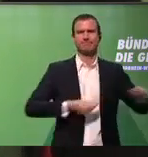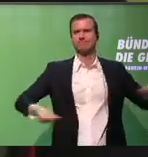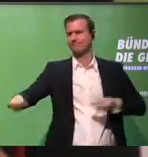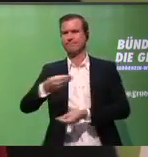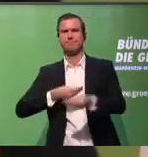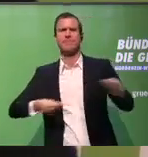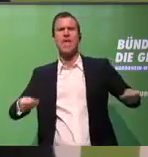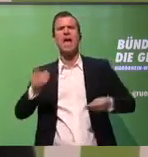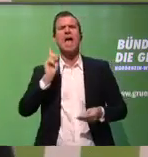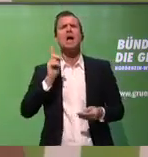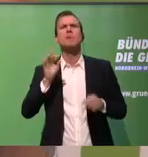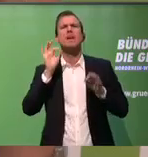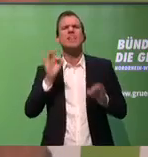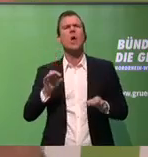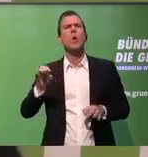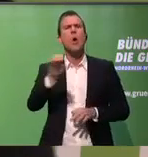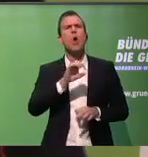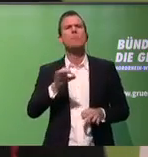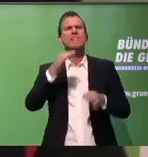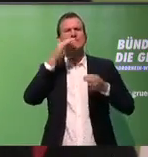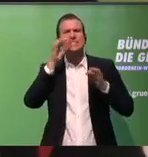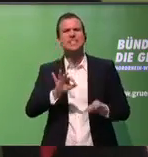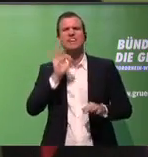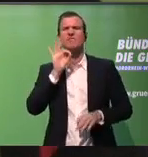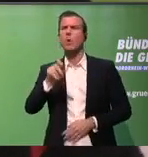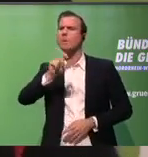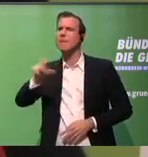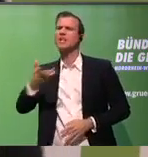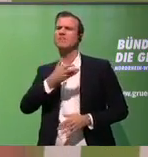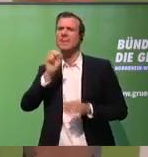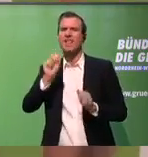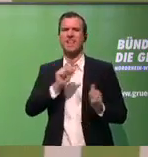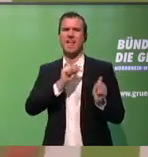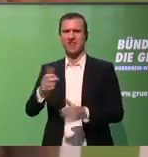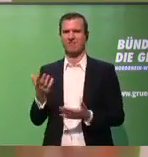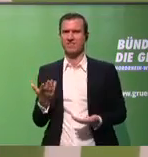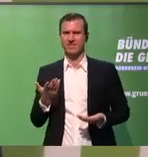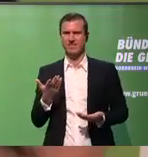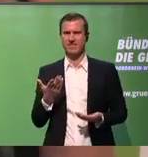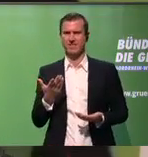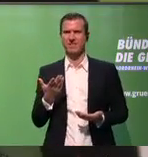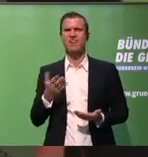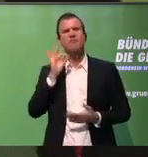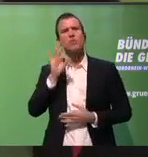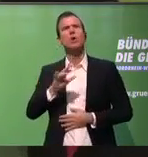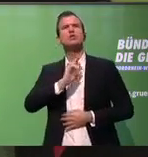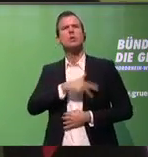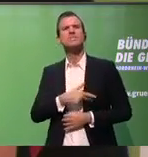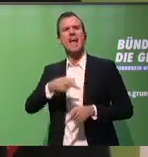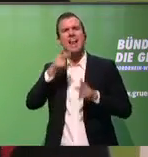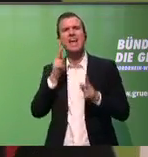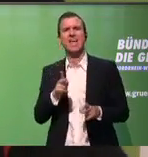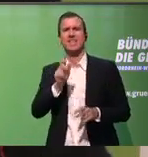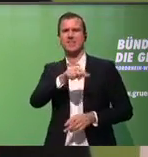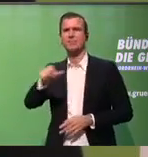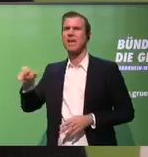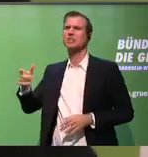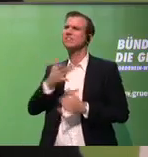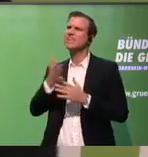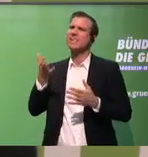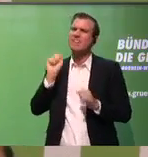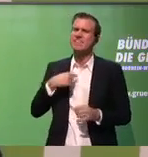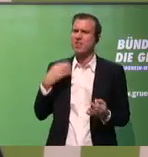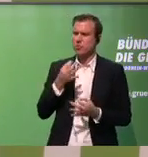gucken, was ist eigentlich das, was Europa ganz konkret für die Menschen tun kann. Was kann Europa tun für die sozialen Rechte der Menschen in